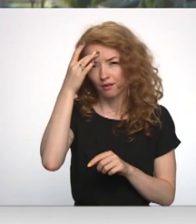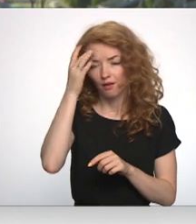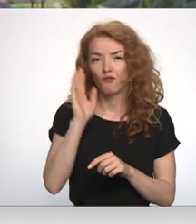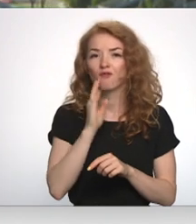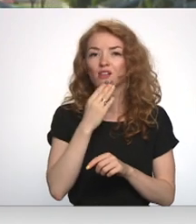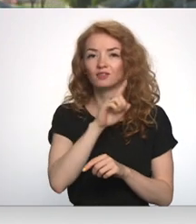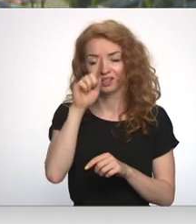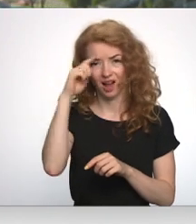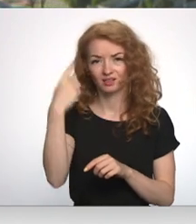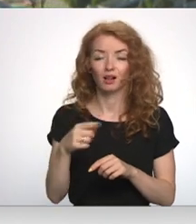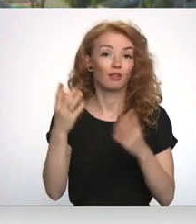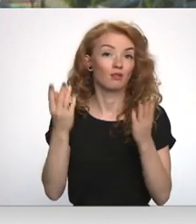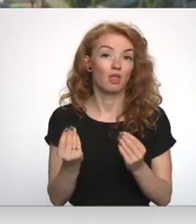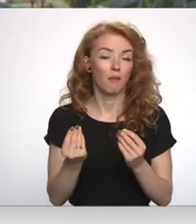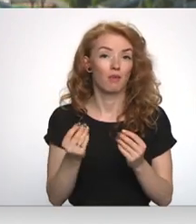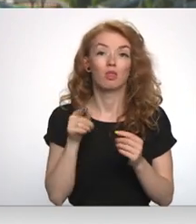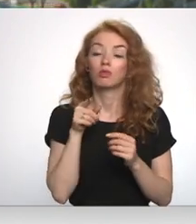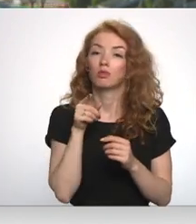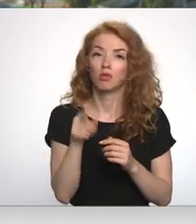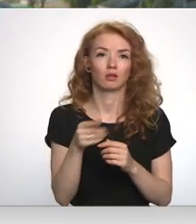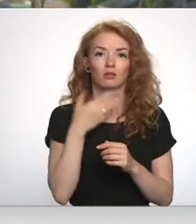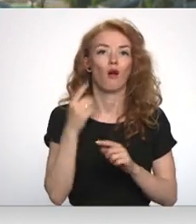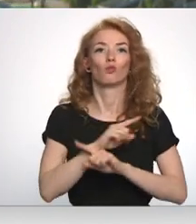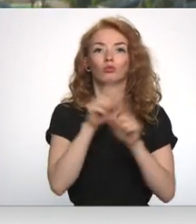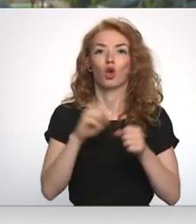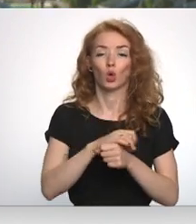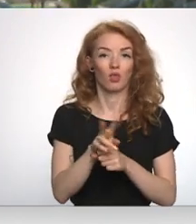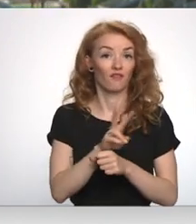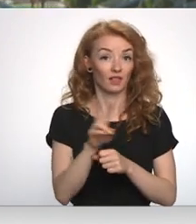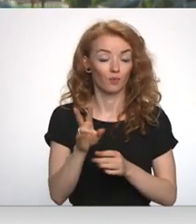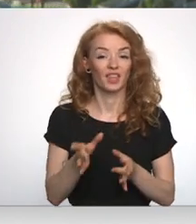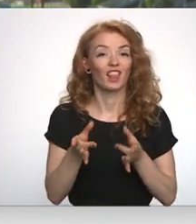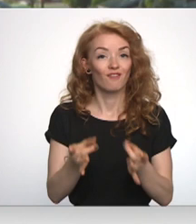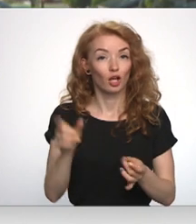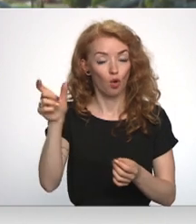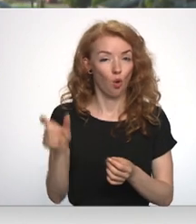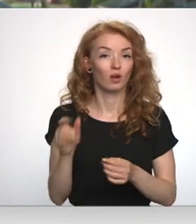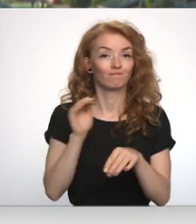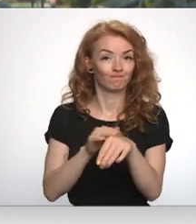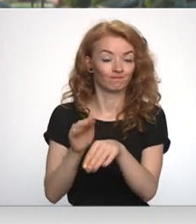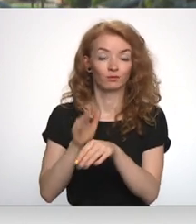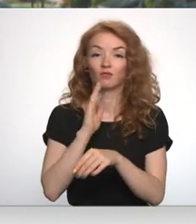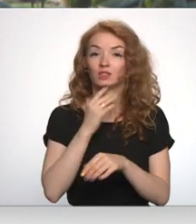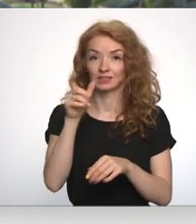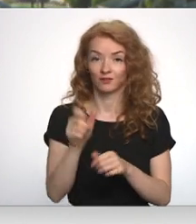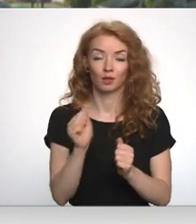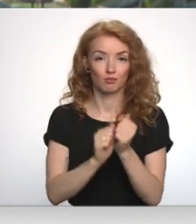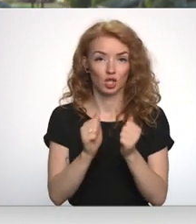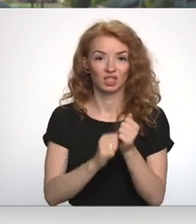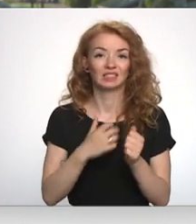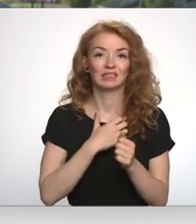vasaras karstākajās dienās vēl nebūtu nenozīmē, ka noķerts koronavīrus. Infektologi atgādina, ka vasarā cilvēki bieži slimo ar